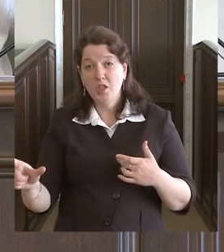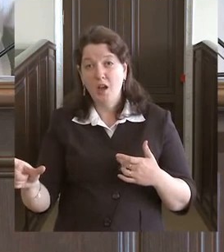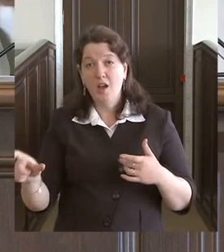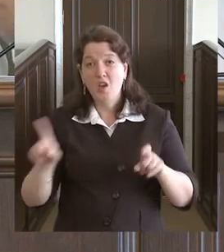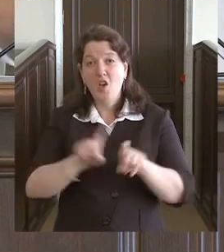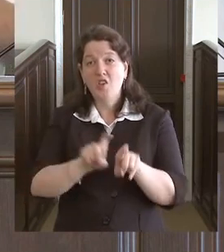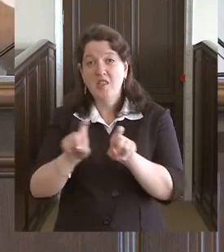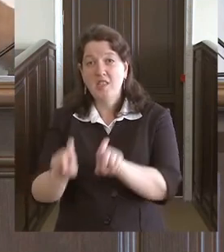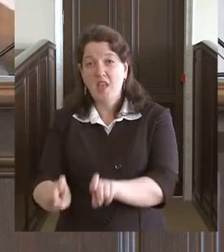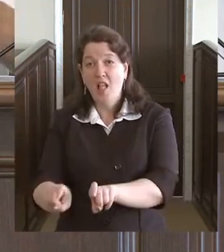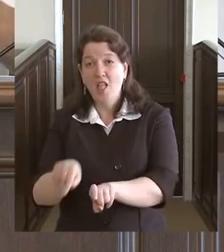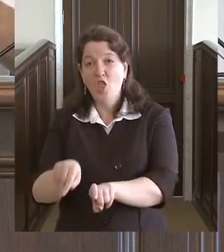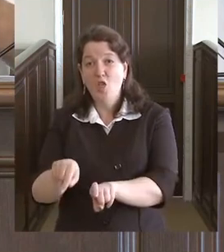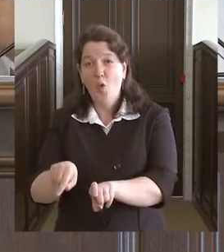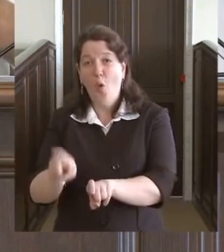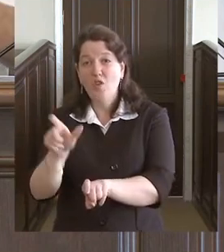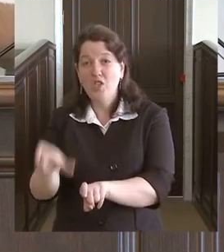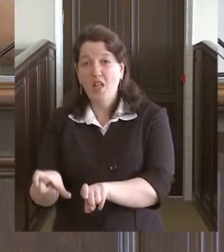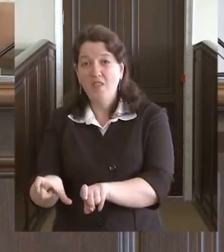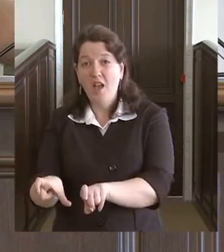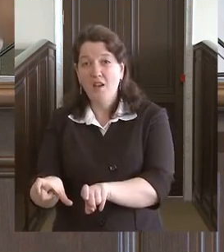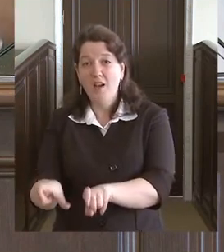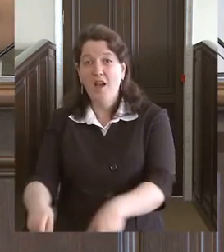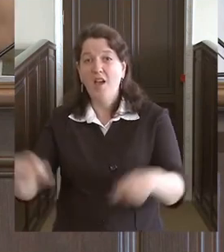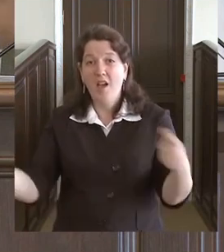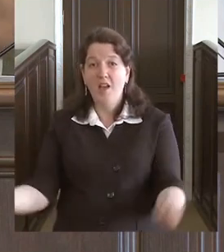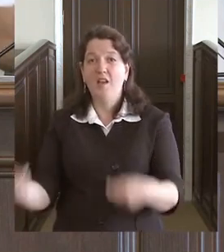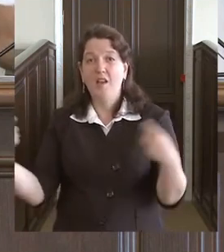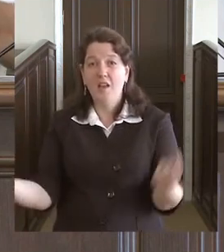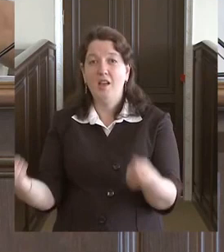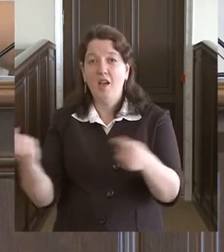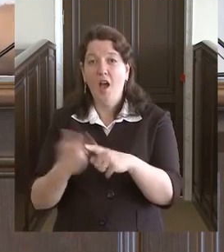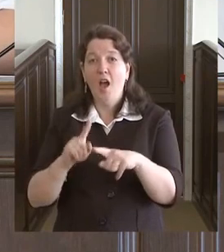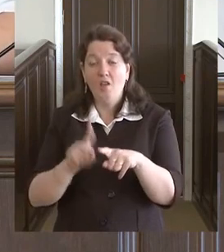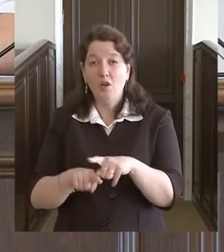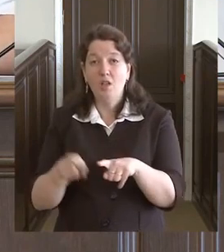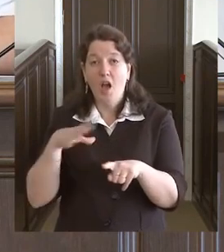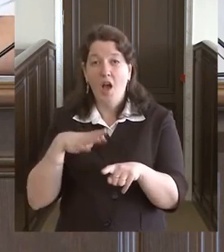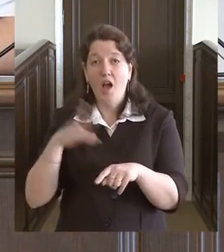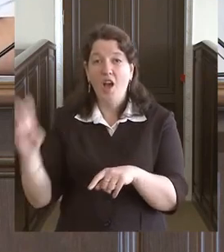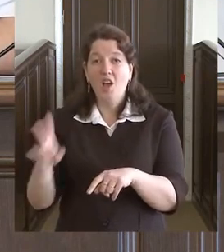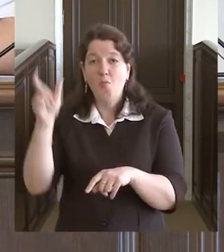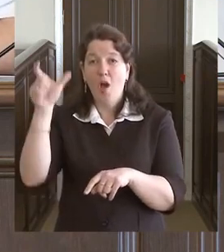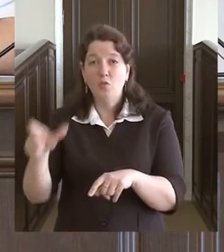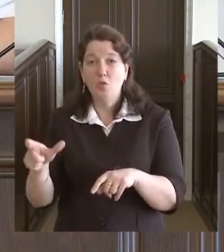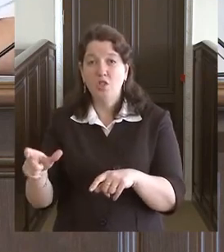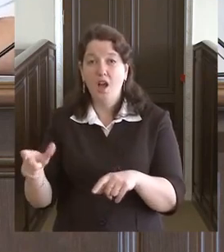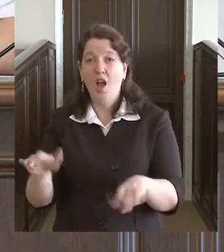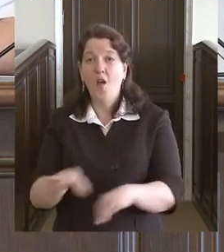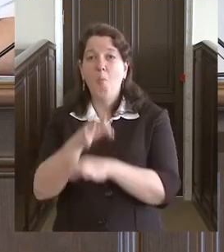22 уже к поддерживает тот орёт и вопит ползет батюшка наем едет это изгнание беса